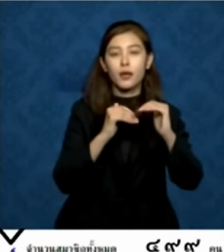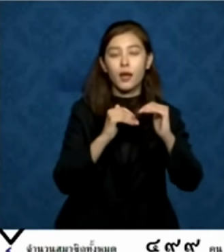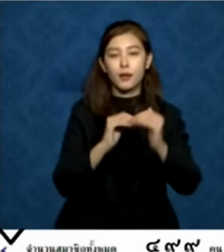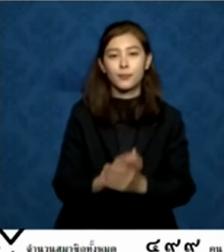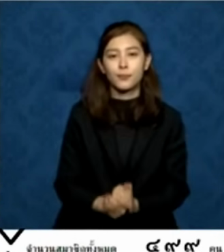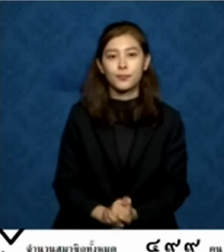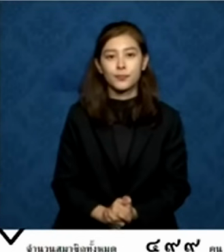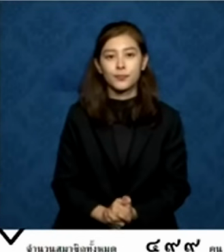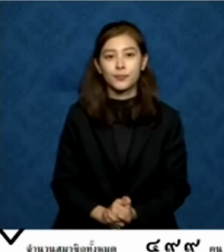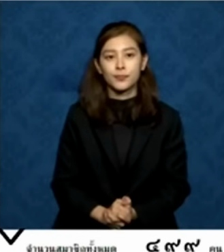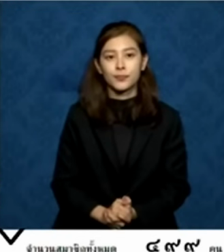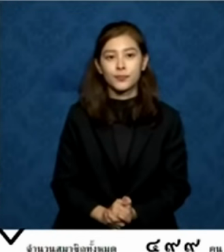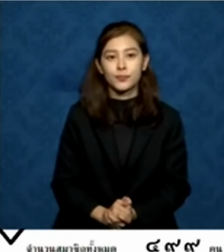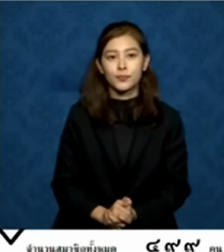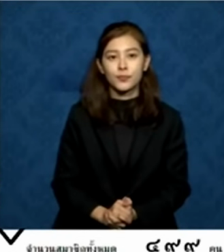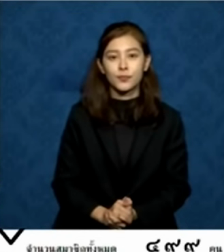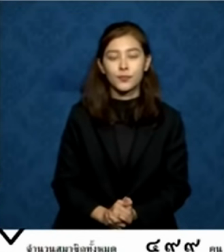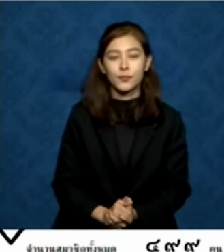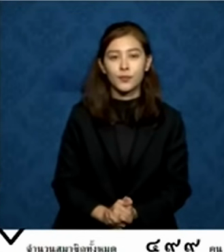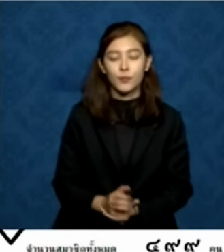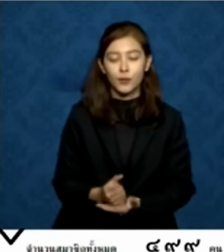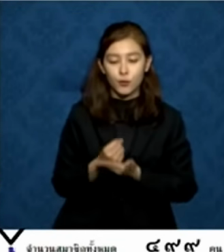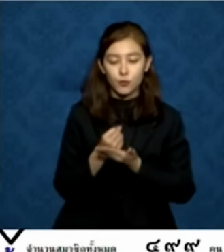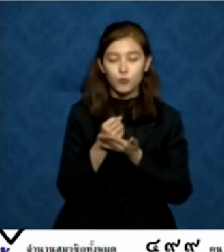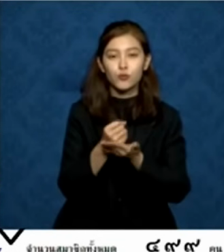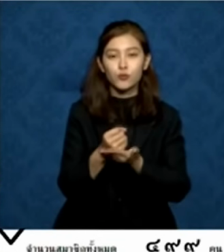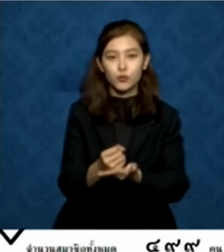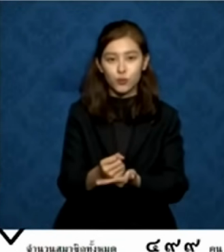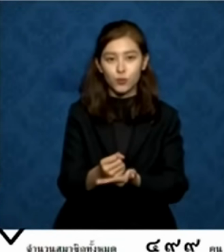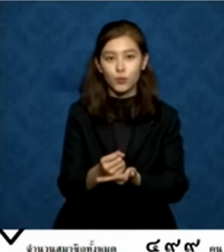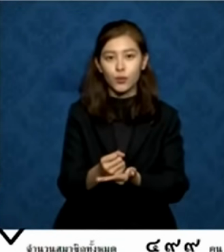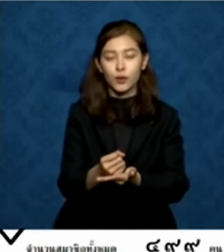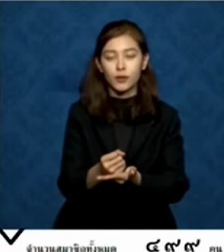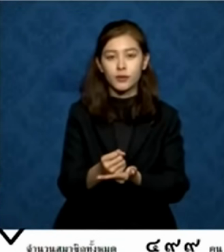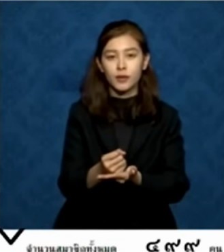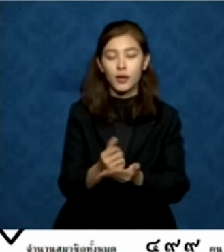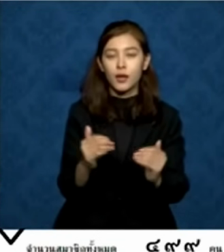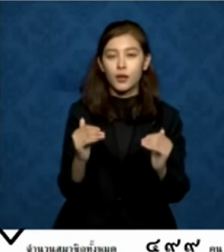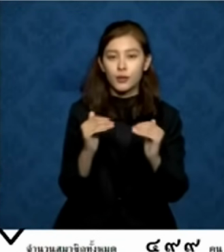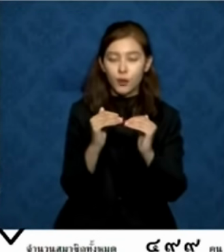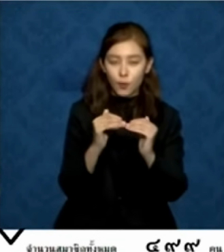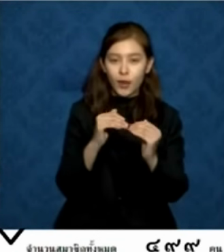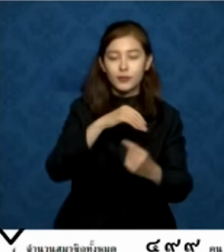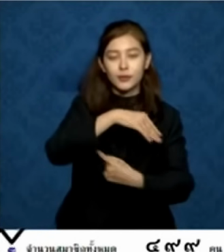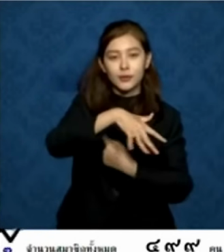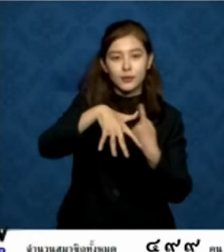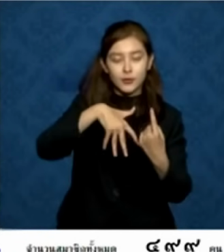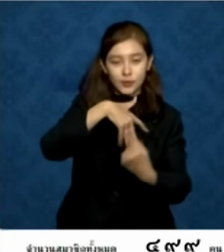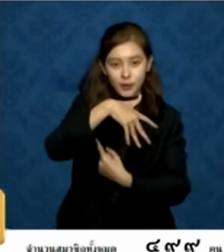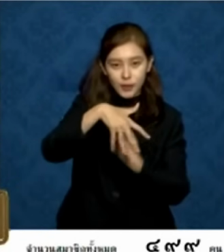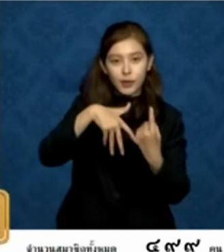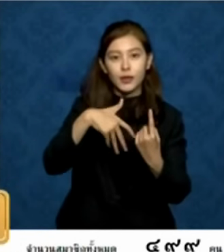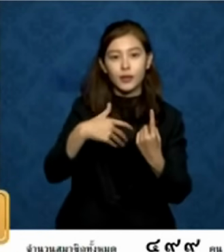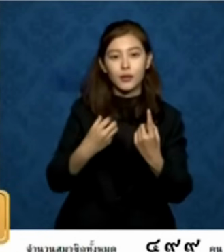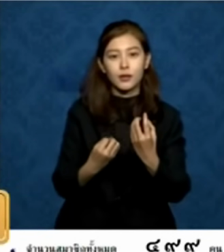เพื่อสร้างการเติบโตอย่างยั่งยืนสร้างการเติบโตบนเศรษฐกิจสังคมสีเขียวและการบูรณา